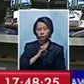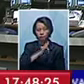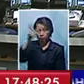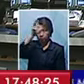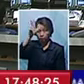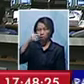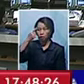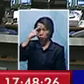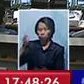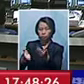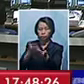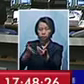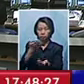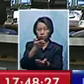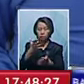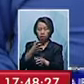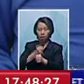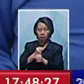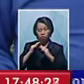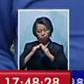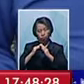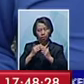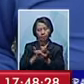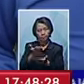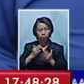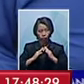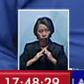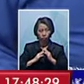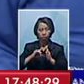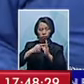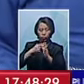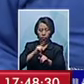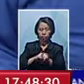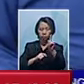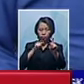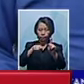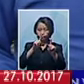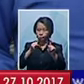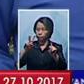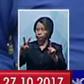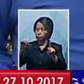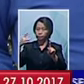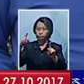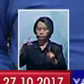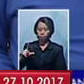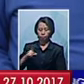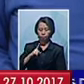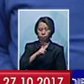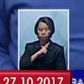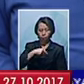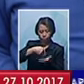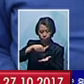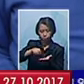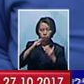bagi memudahkan mereka memiliki rumah idaman, mulai 1 Januari 2018, Lembaga